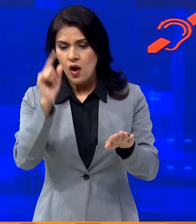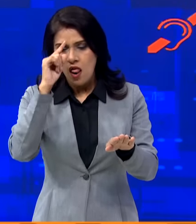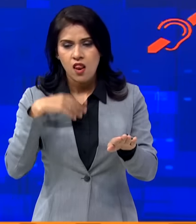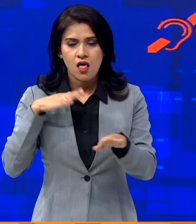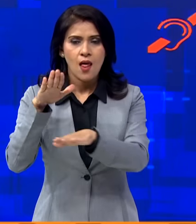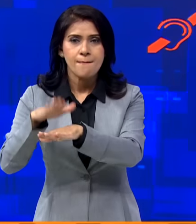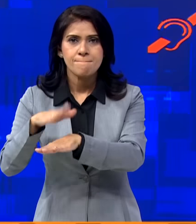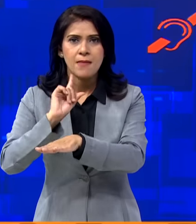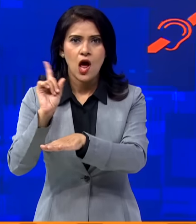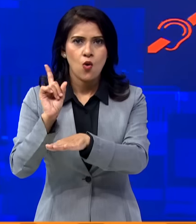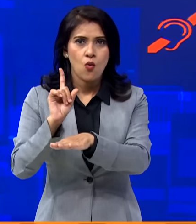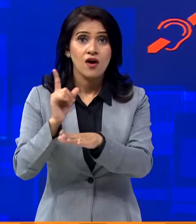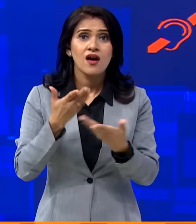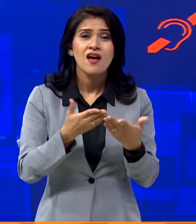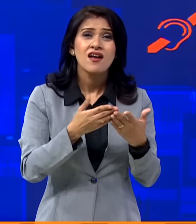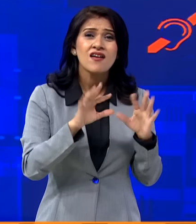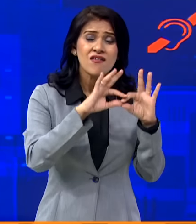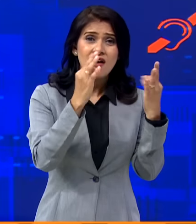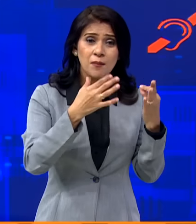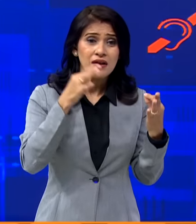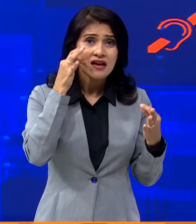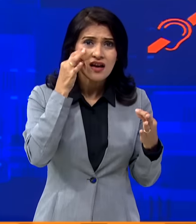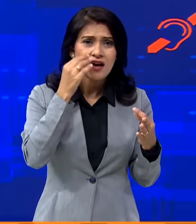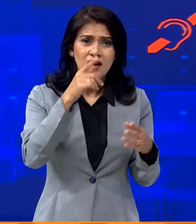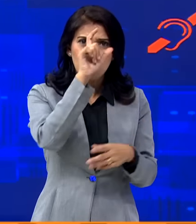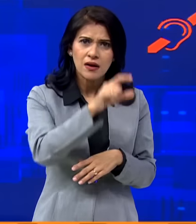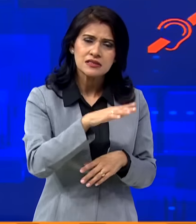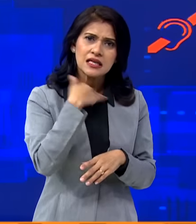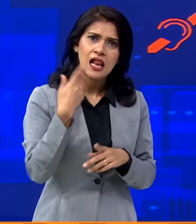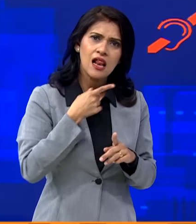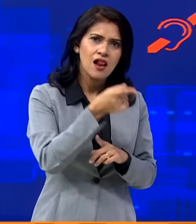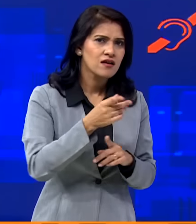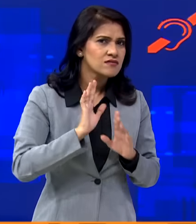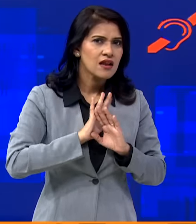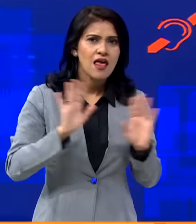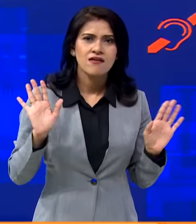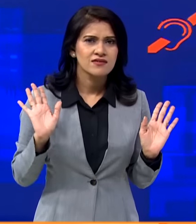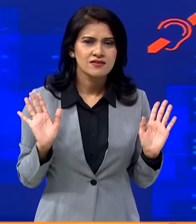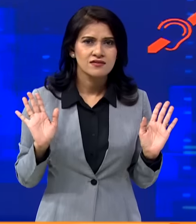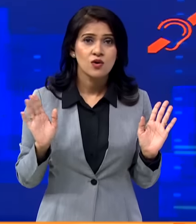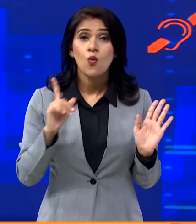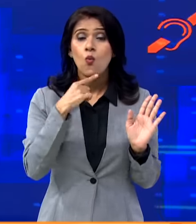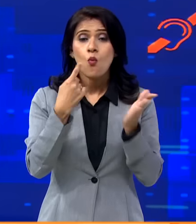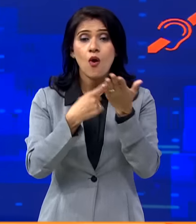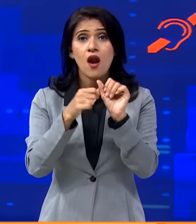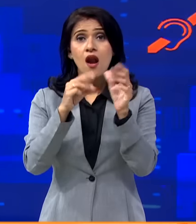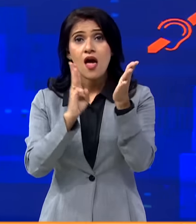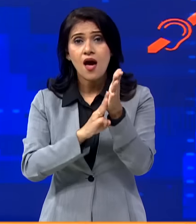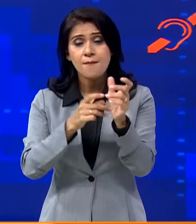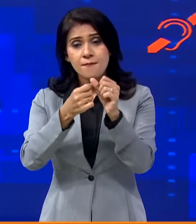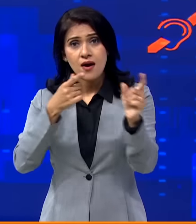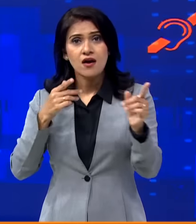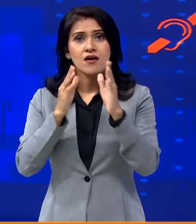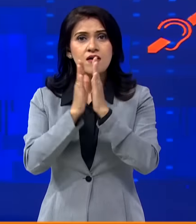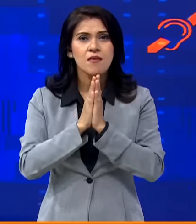बुझाने की अनुमति कैसे दे सकता है इसलिए जो भगवान राम का नाम लेकर के किसी के घर